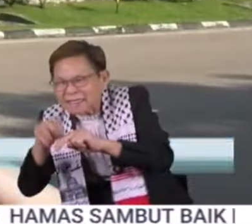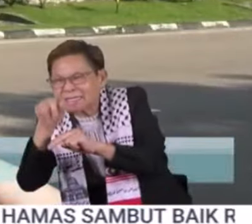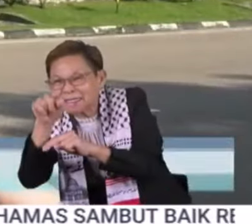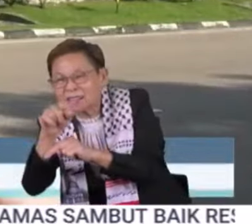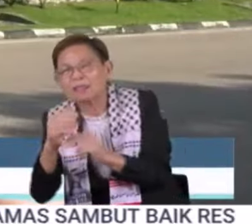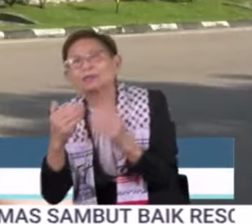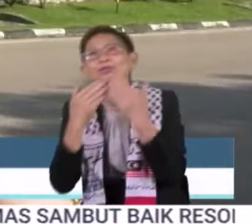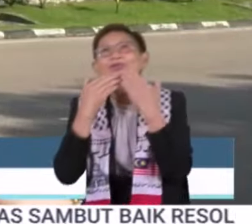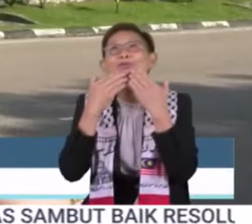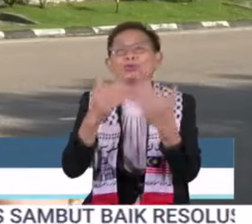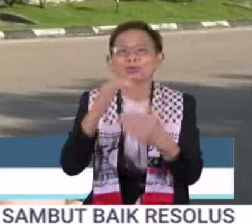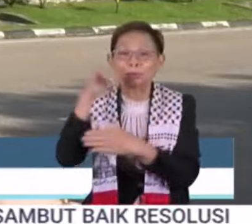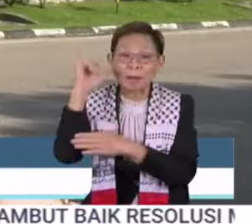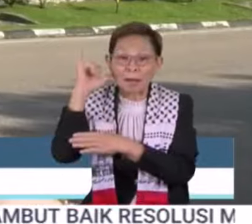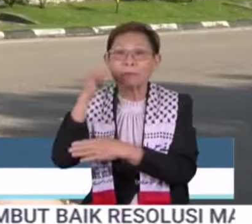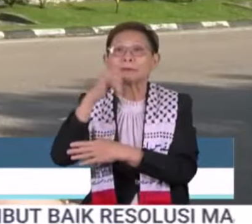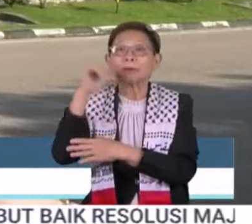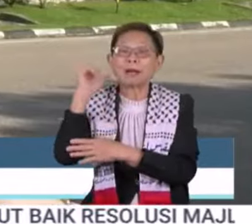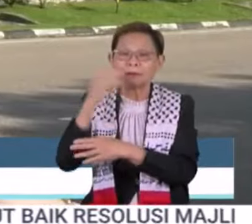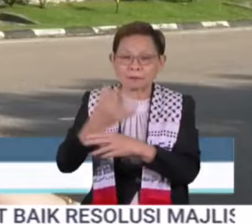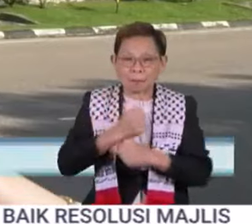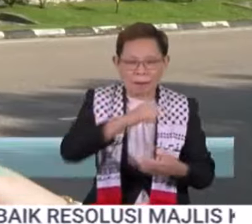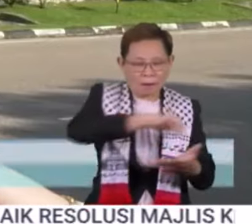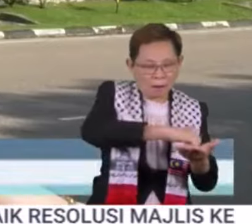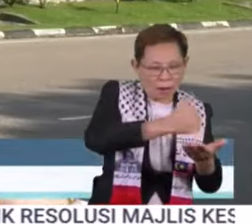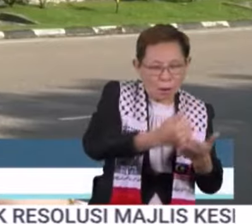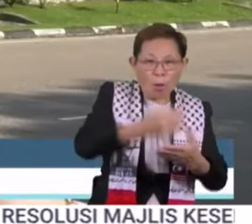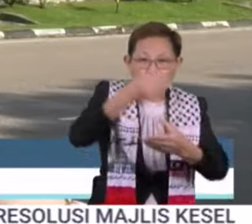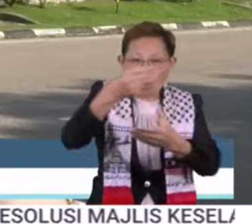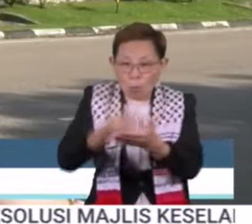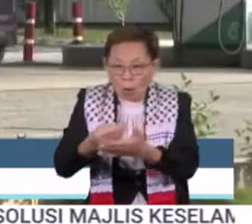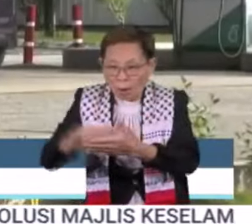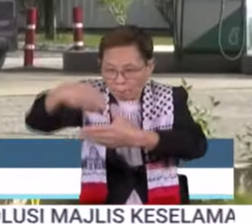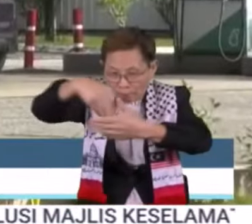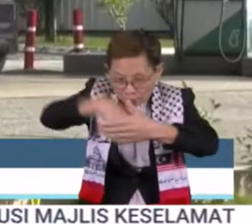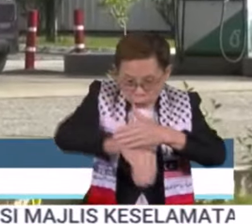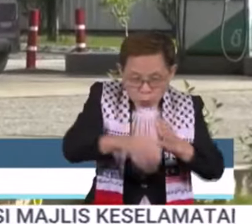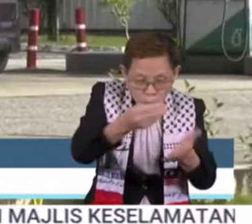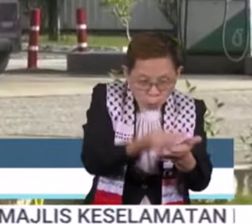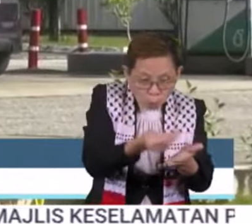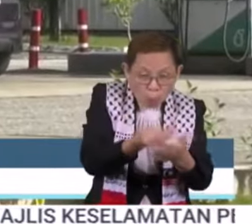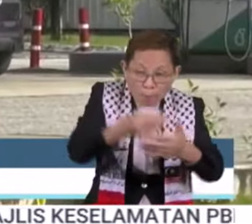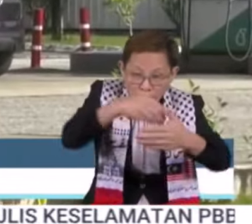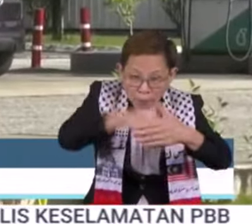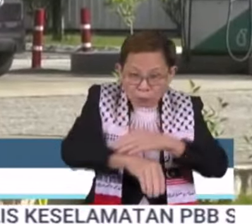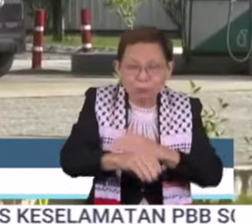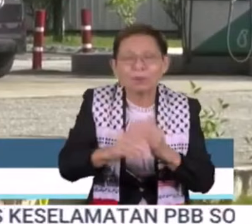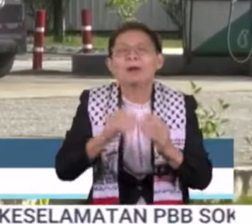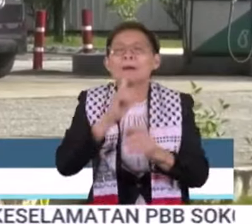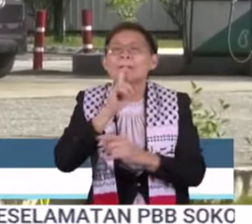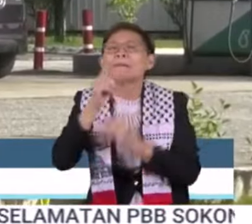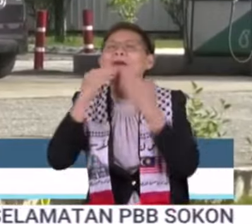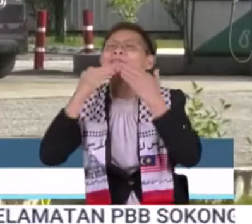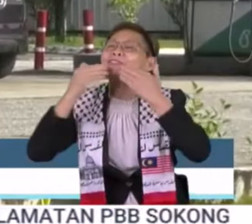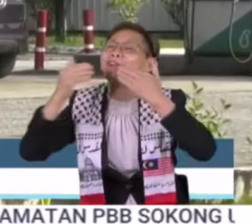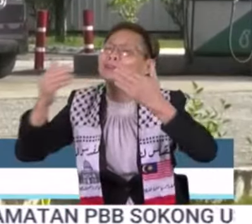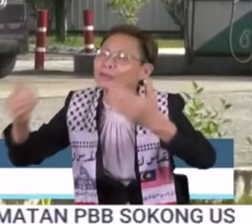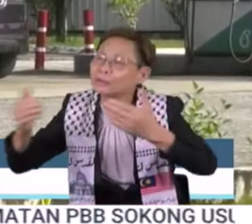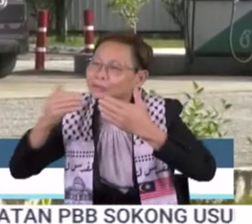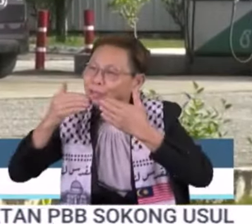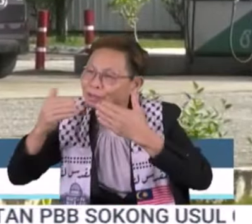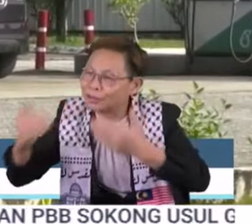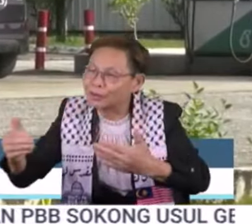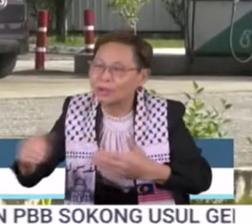tu semalam saya dapat account tu, saya masuk duit tu. Ya, memang bersyukur. Itulah saya pun